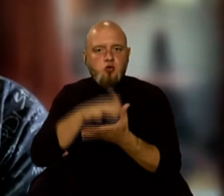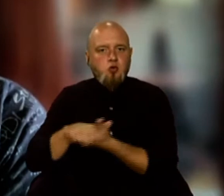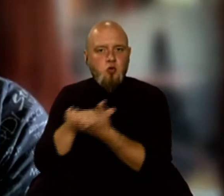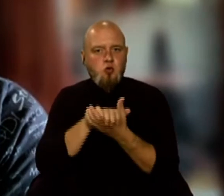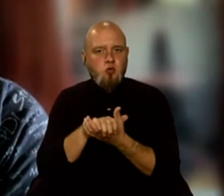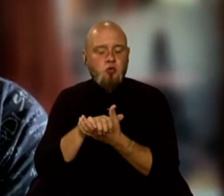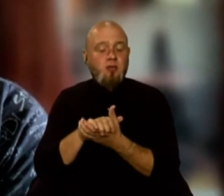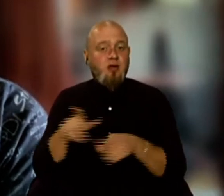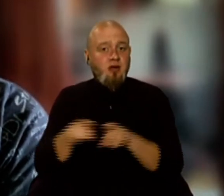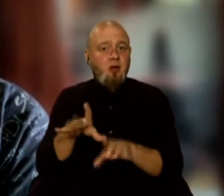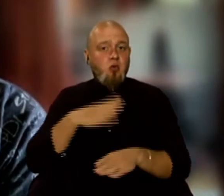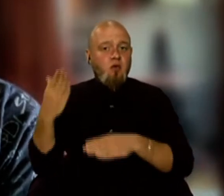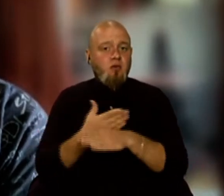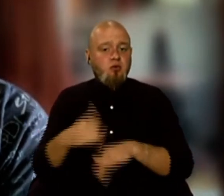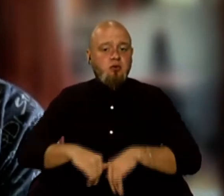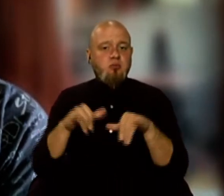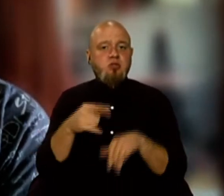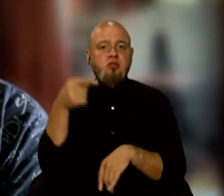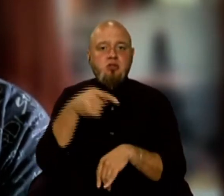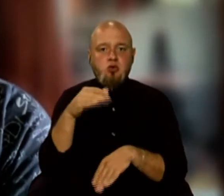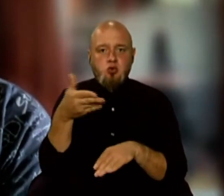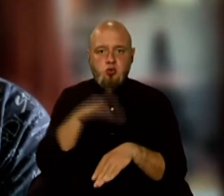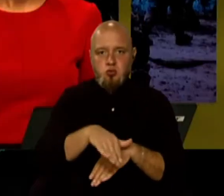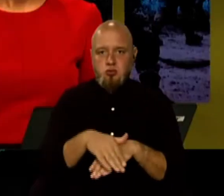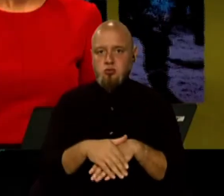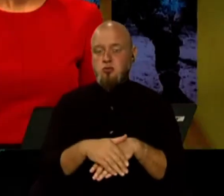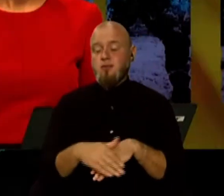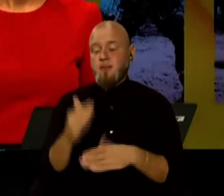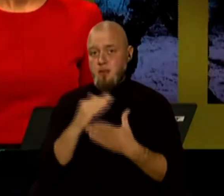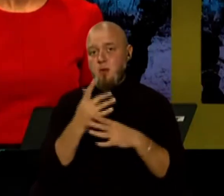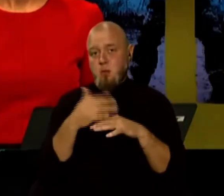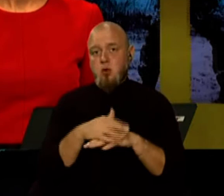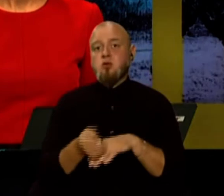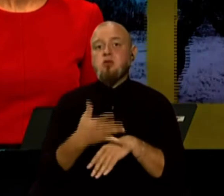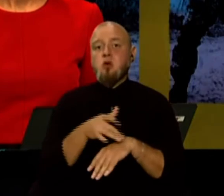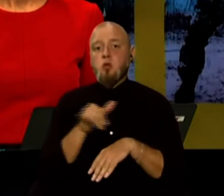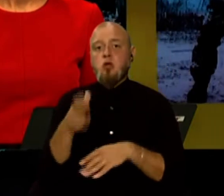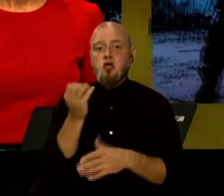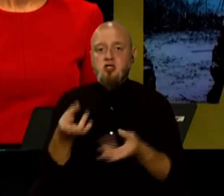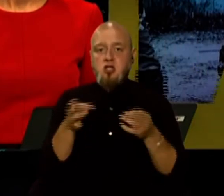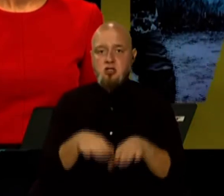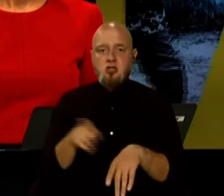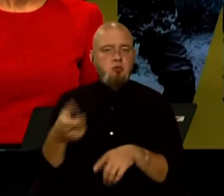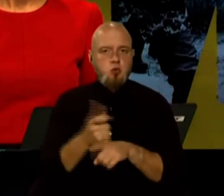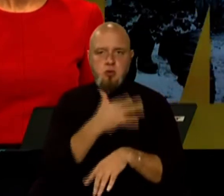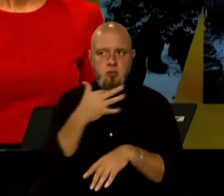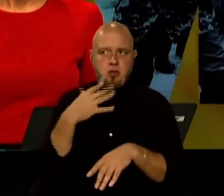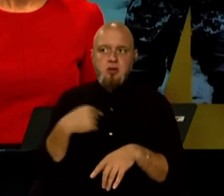Союзу. Таких було випущено більше тисячі штук. Угу. От порахуйте, скільки у них ще залишилось. Там дуже